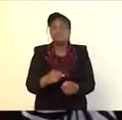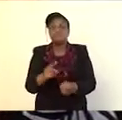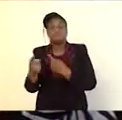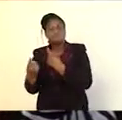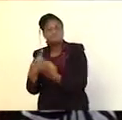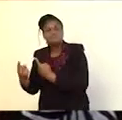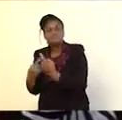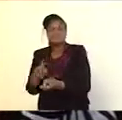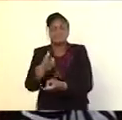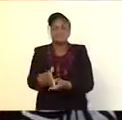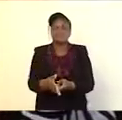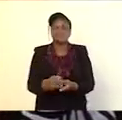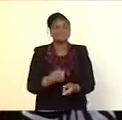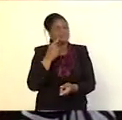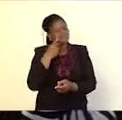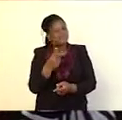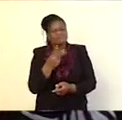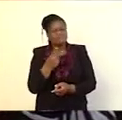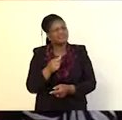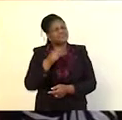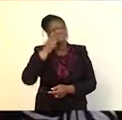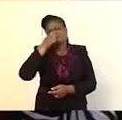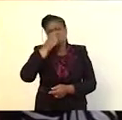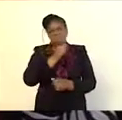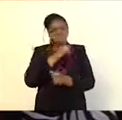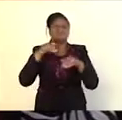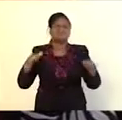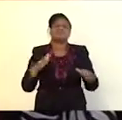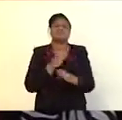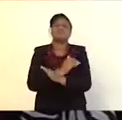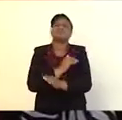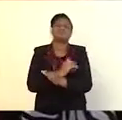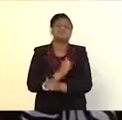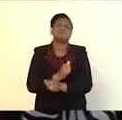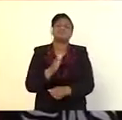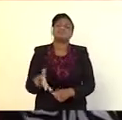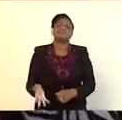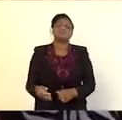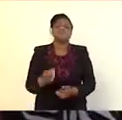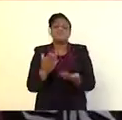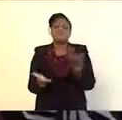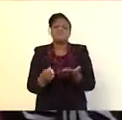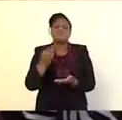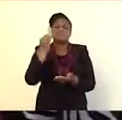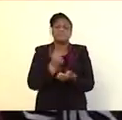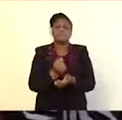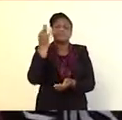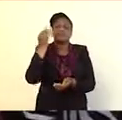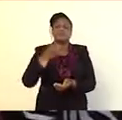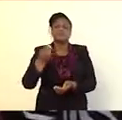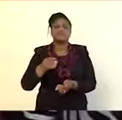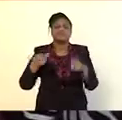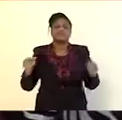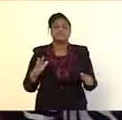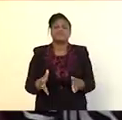dziriko, asi muri kuona here kuti vanhu vedu vari kufa vakawanda. Panofiwa kunzi vanhu pafa vanhu 13. Pafa vanhu